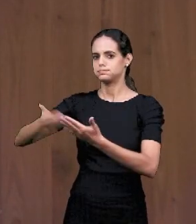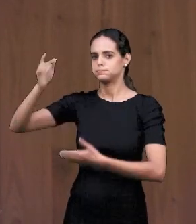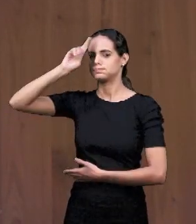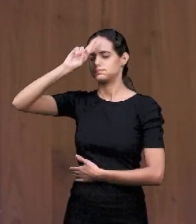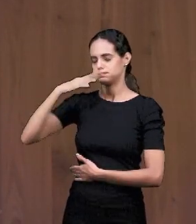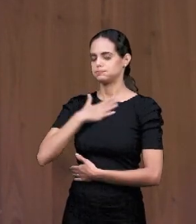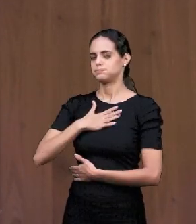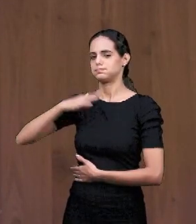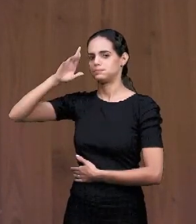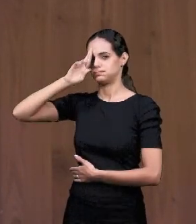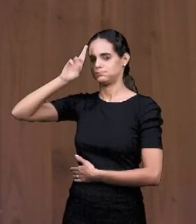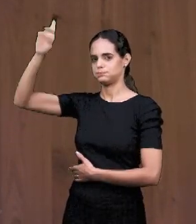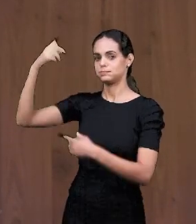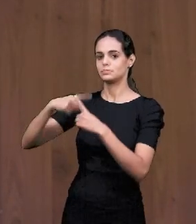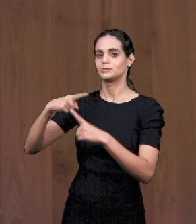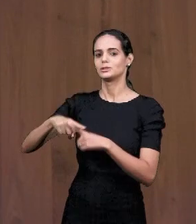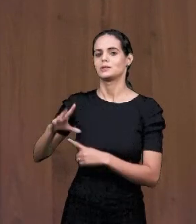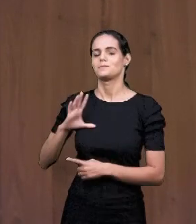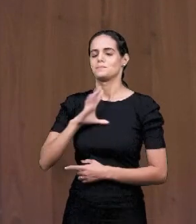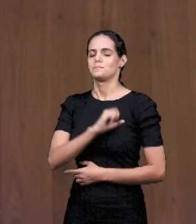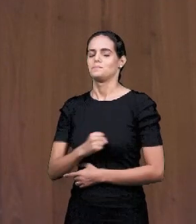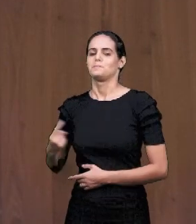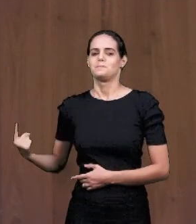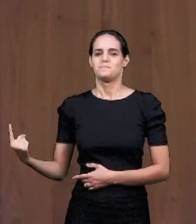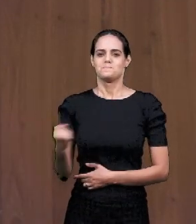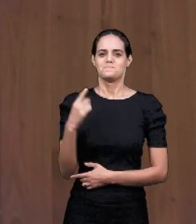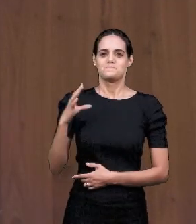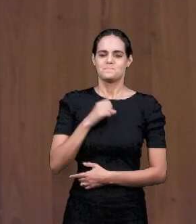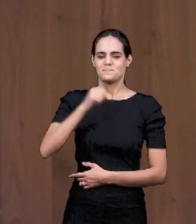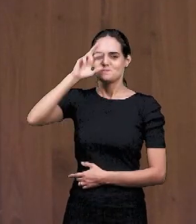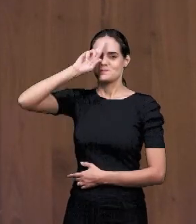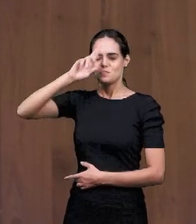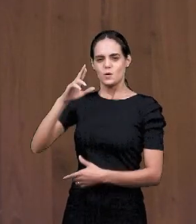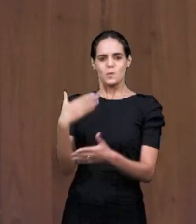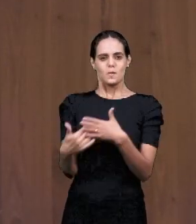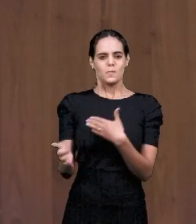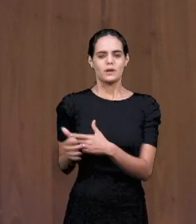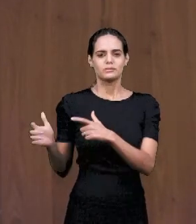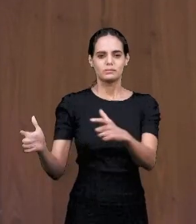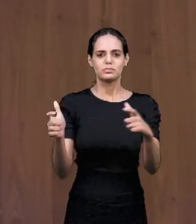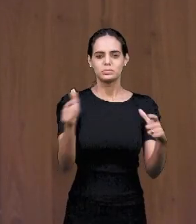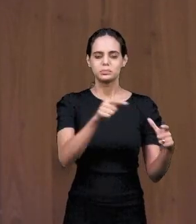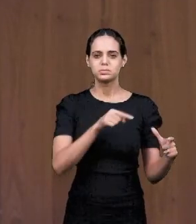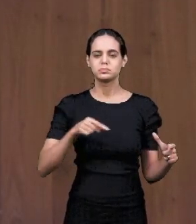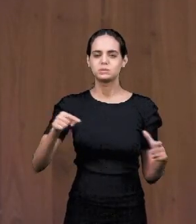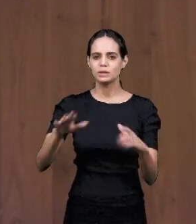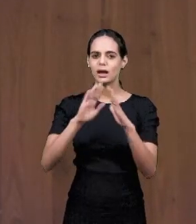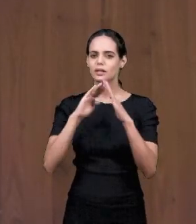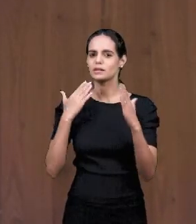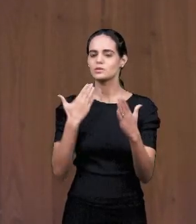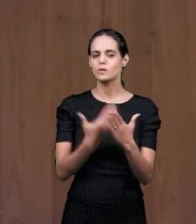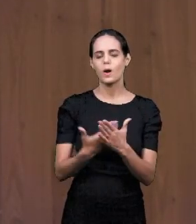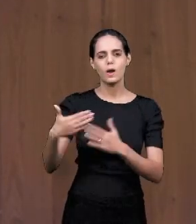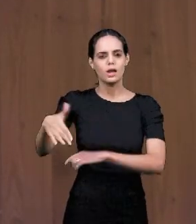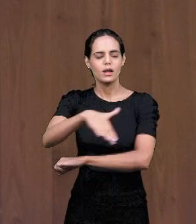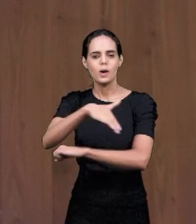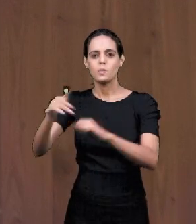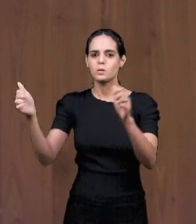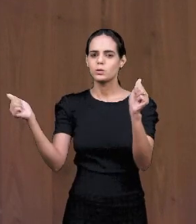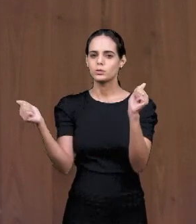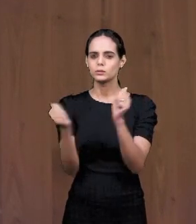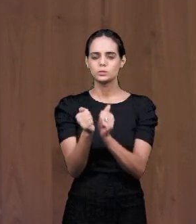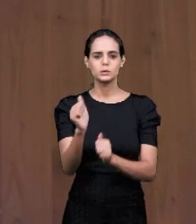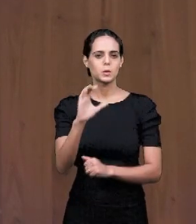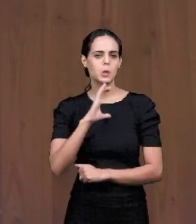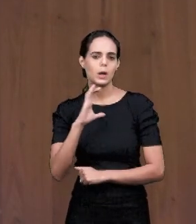le Seigneur pour plaire le Seigneur, parce que nous aimons le Seigneur. Où que nous soyons, nous sommes des serviteurs du Seigneur. À l'école, dans la